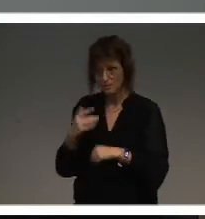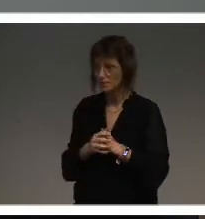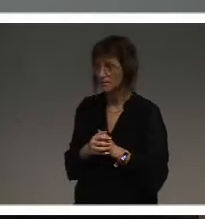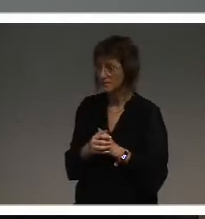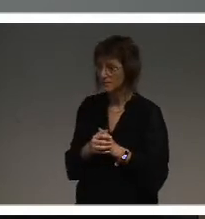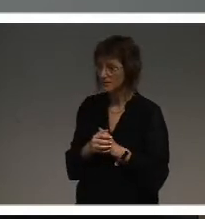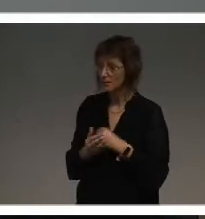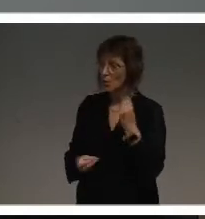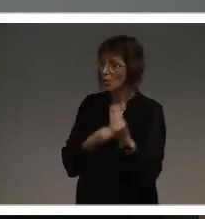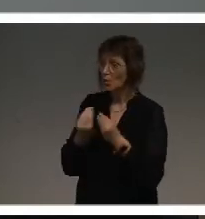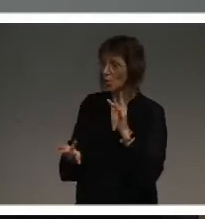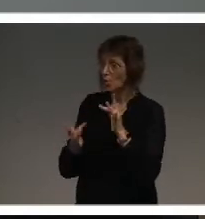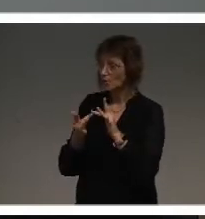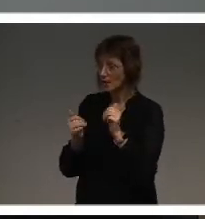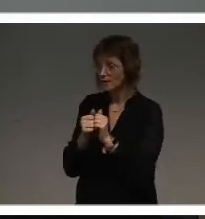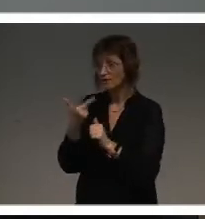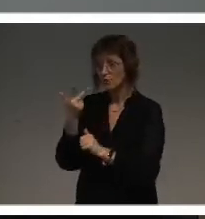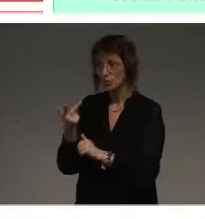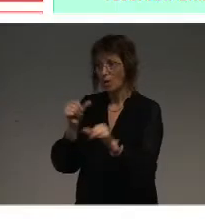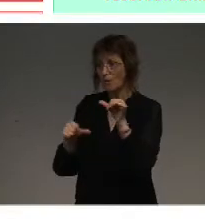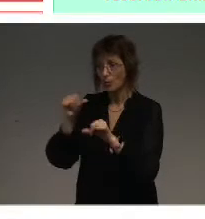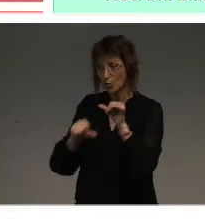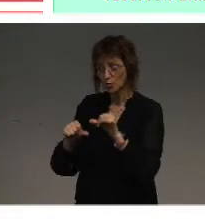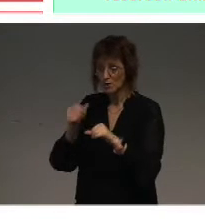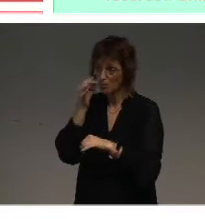ou du contact avec au moins 3 polluants, qu'ils soient classés ou